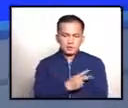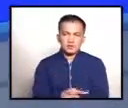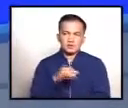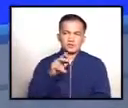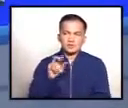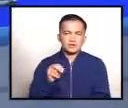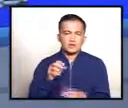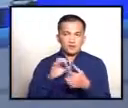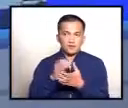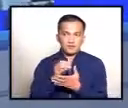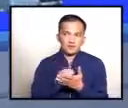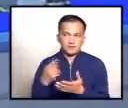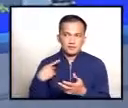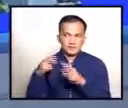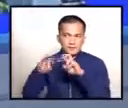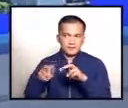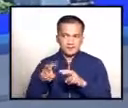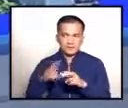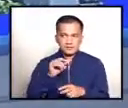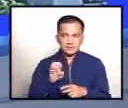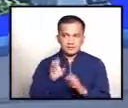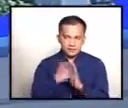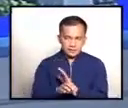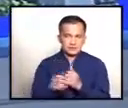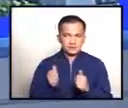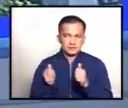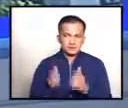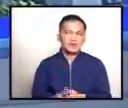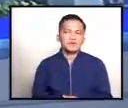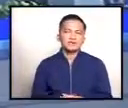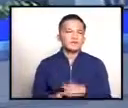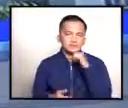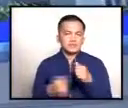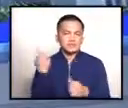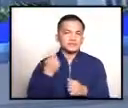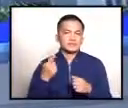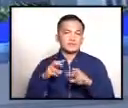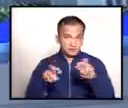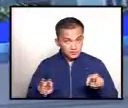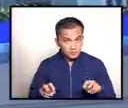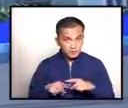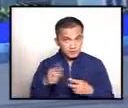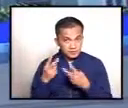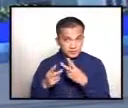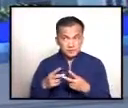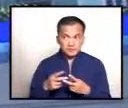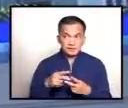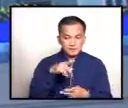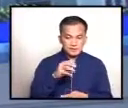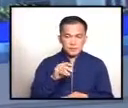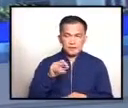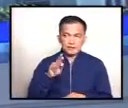ombudsman? Siyempre, nandyan yung pag-iimbestiga sa mga kasong kriminal at administratibo. Hindi lang po investigasyon, kung may makitang prima facie